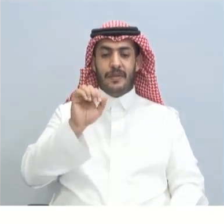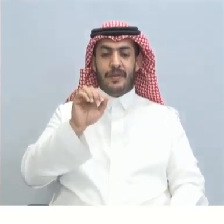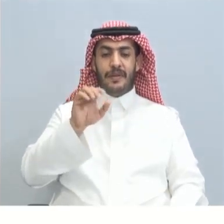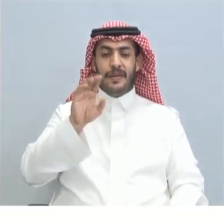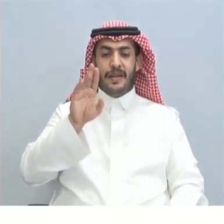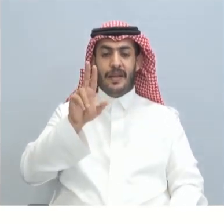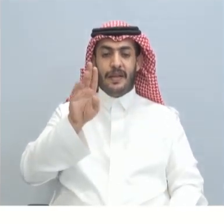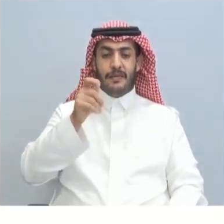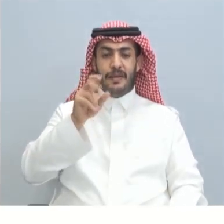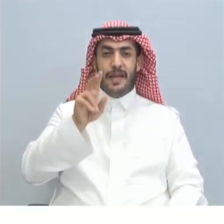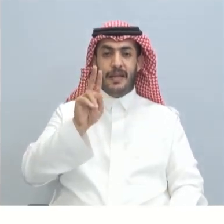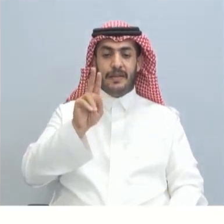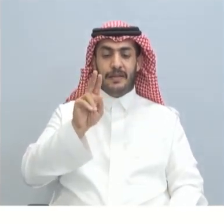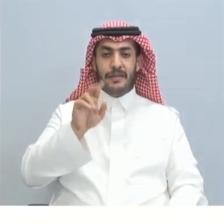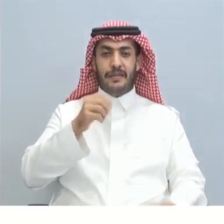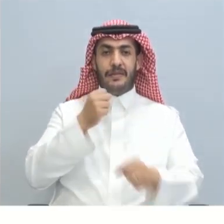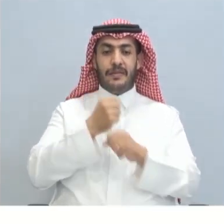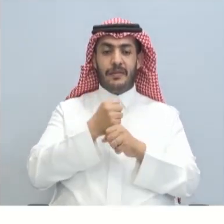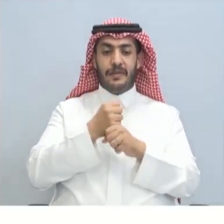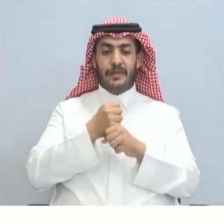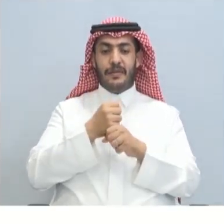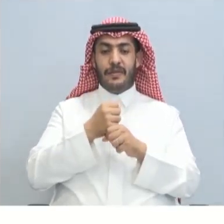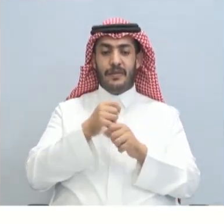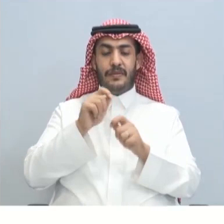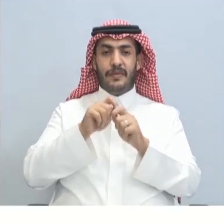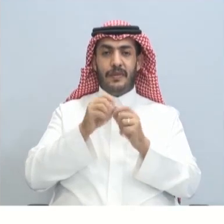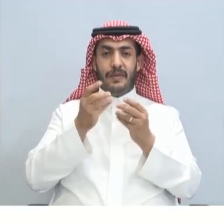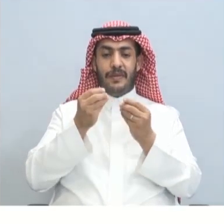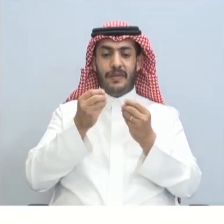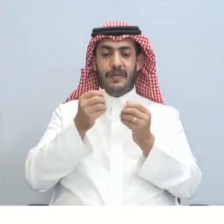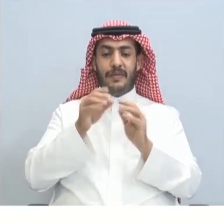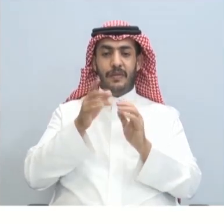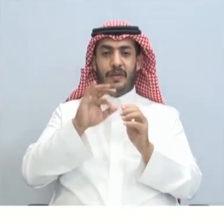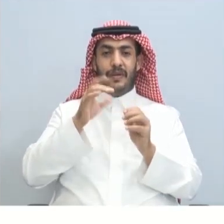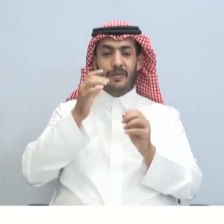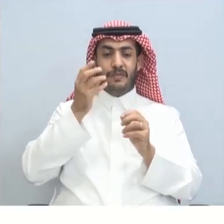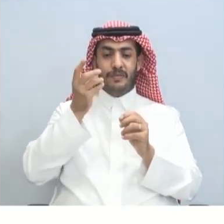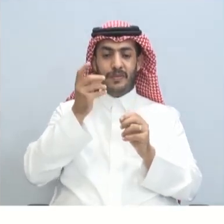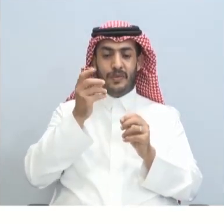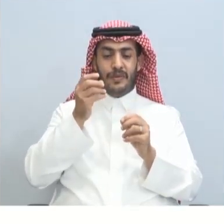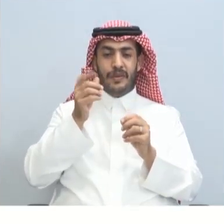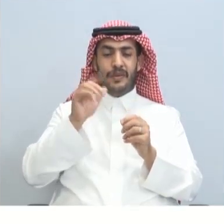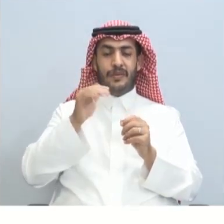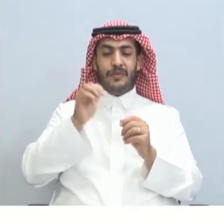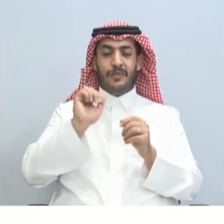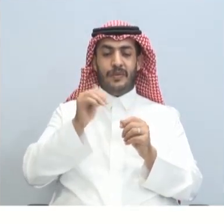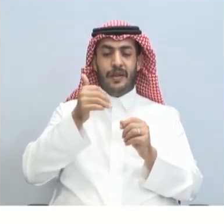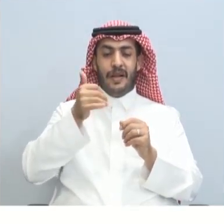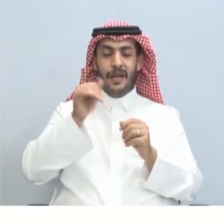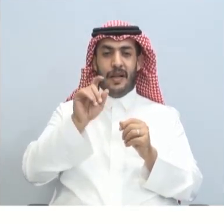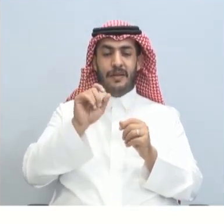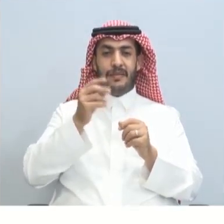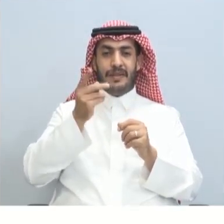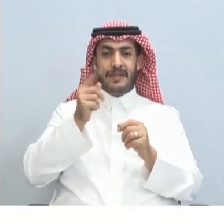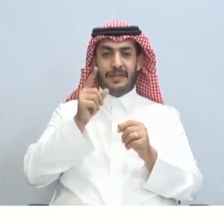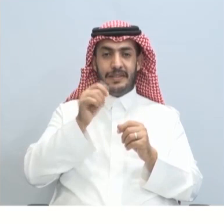للكبريت ايدات تستخدم او تستعمل في صناعه حمض الكبريتيك وكذلك مجوهرات وكذلك